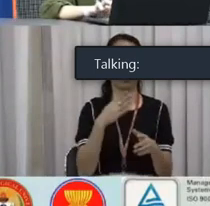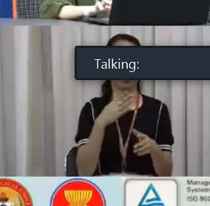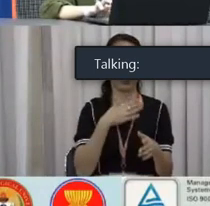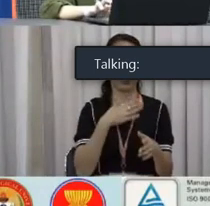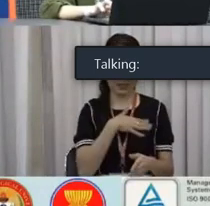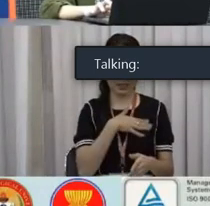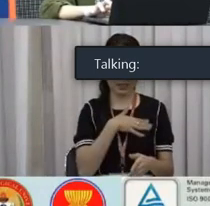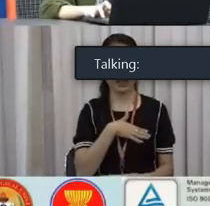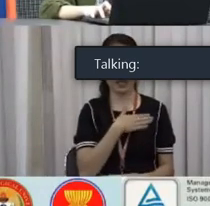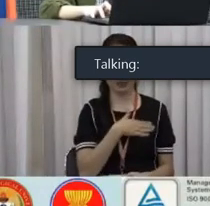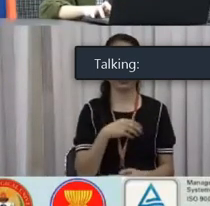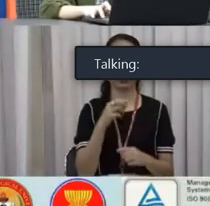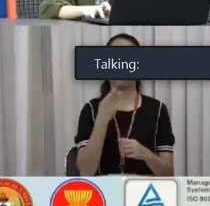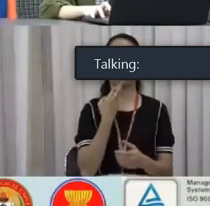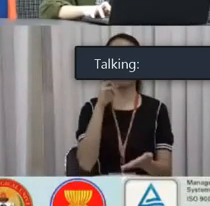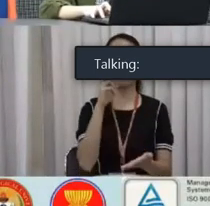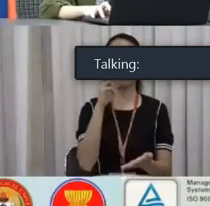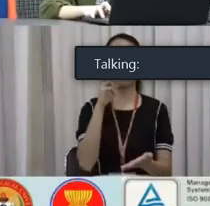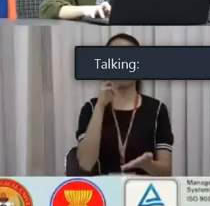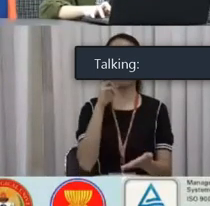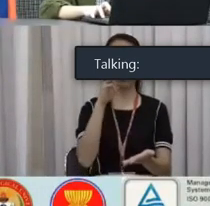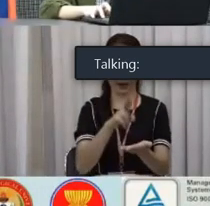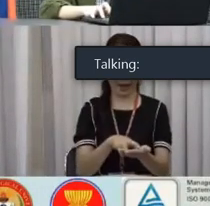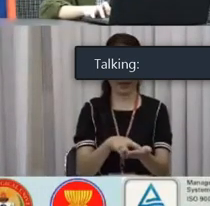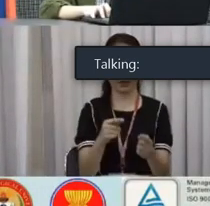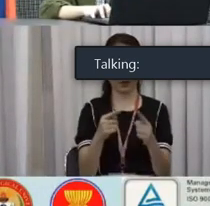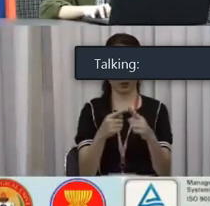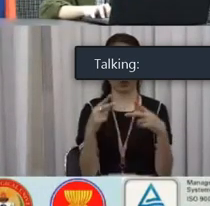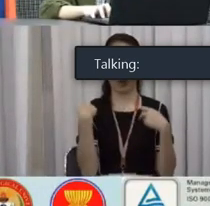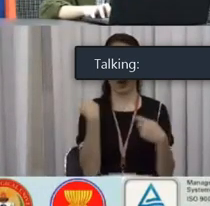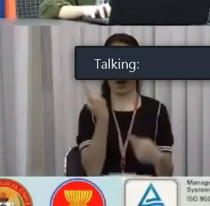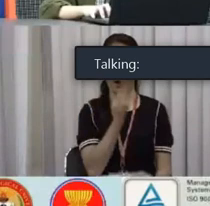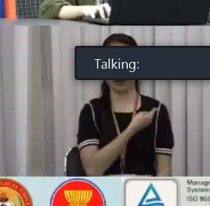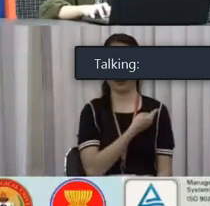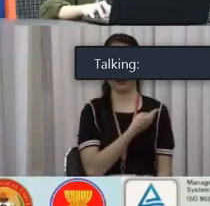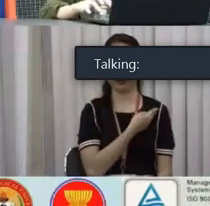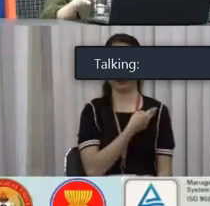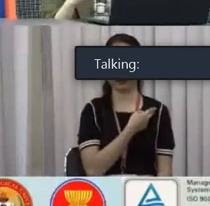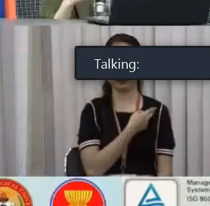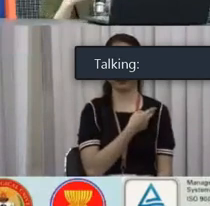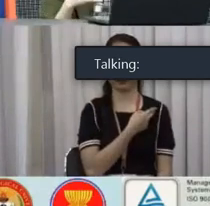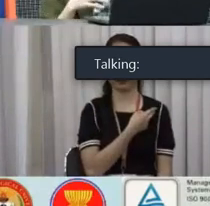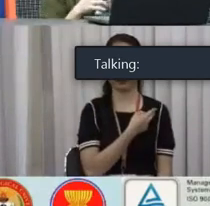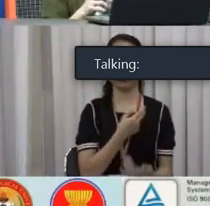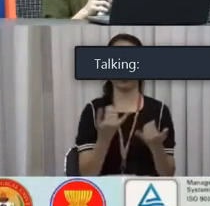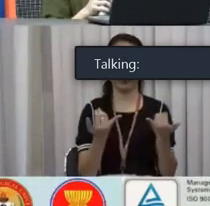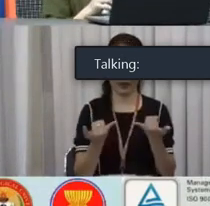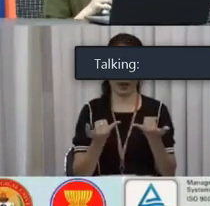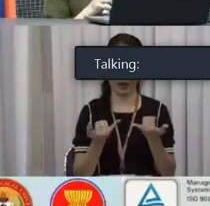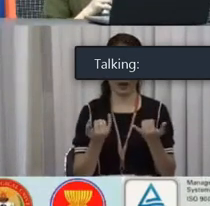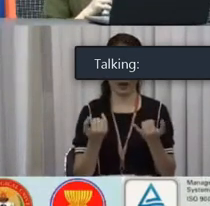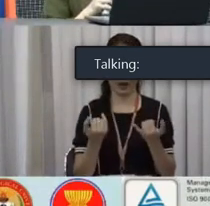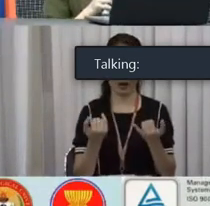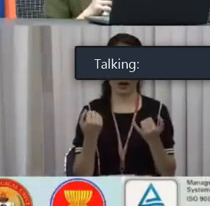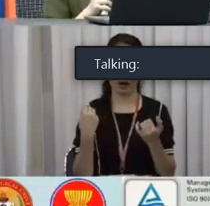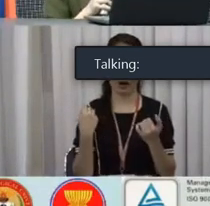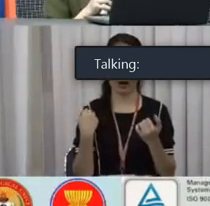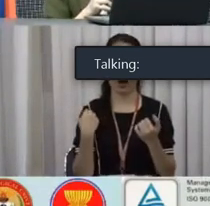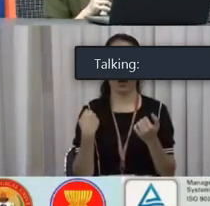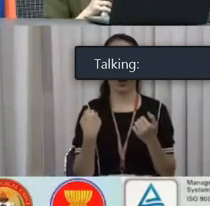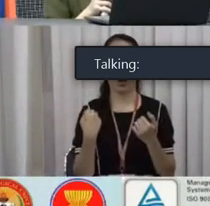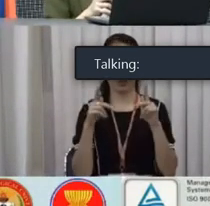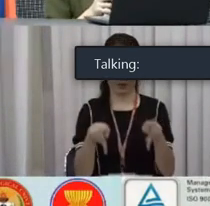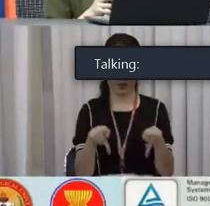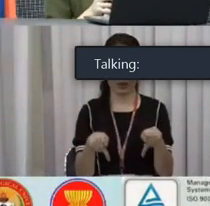sa kuan advancement. Okay. So here are the mga tao namo sa follow-up section.